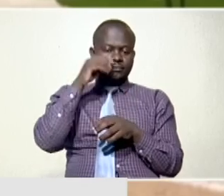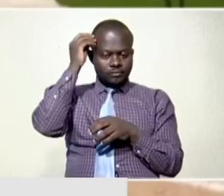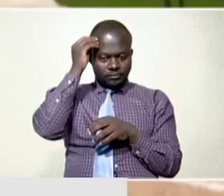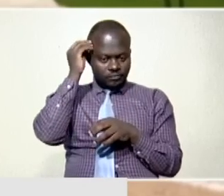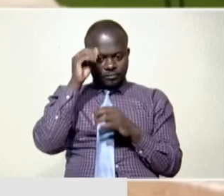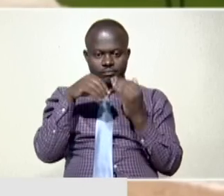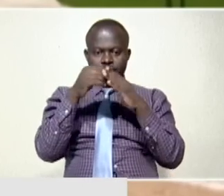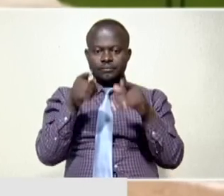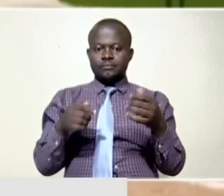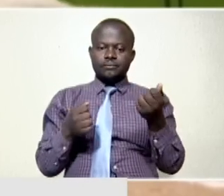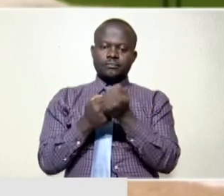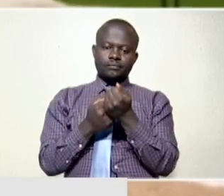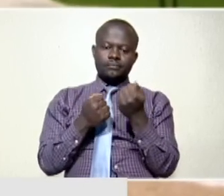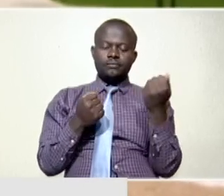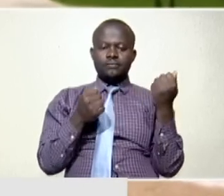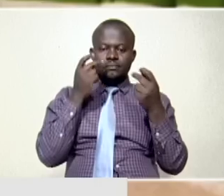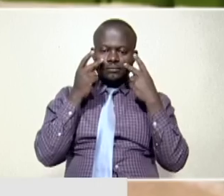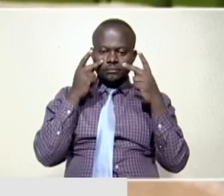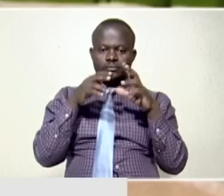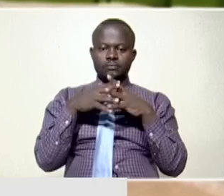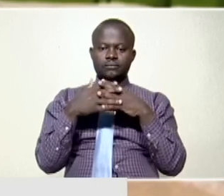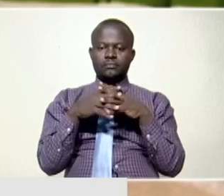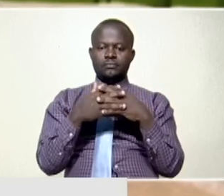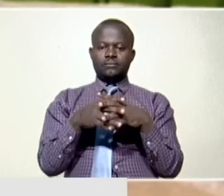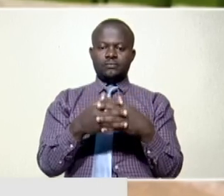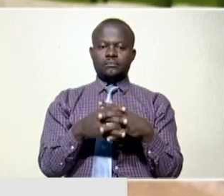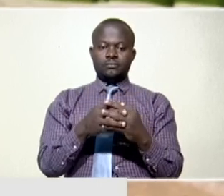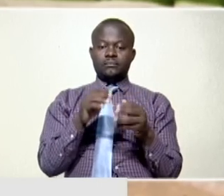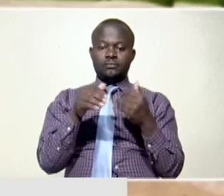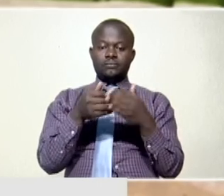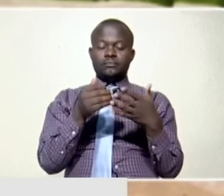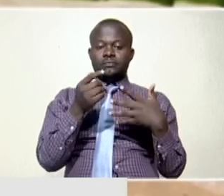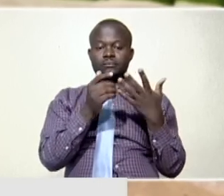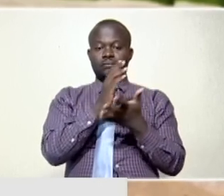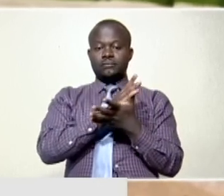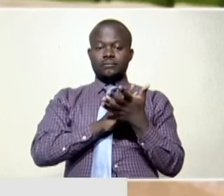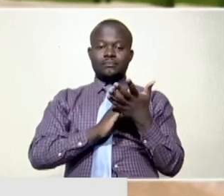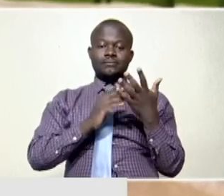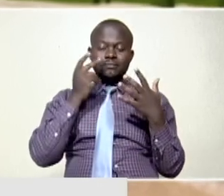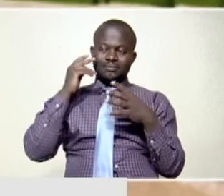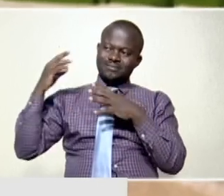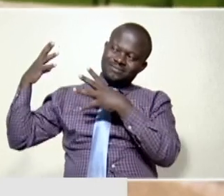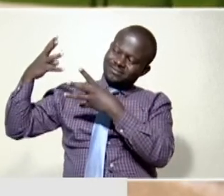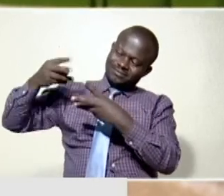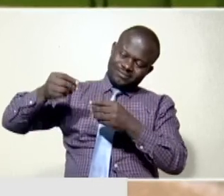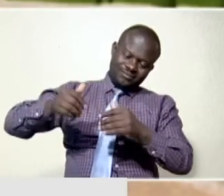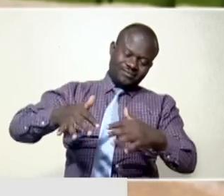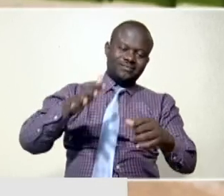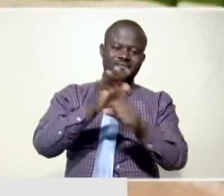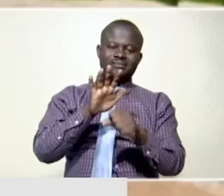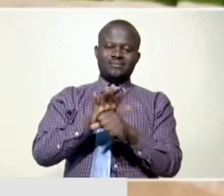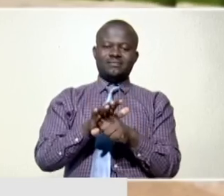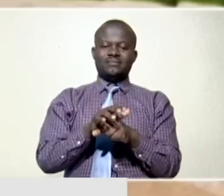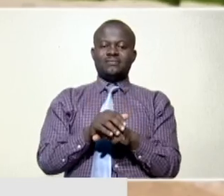haboneka inyunganizi, hakaboneka imashini, hari intego ziba zifite ubutumburuke cyane. Ku buryo